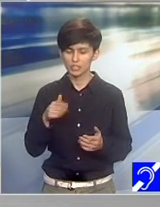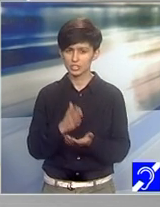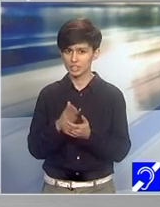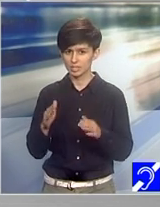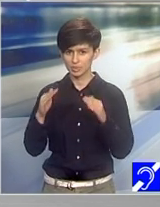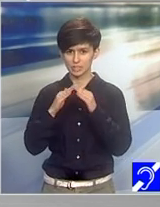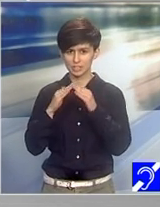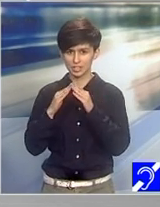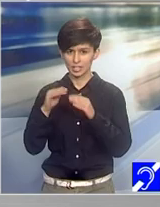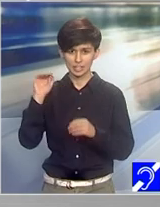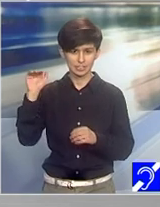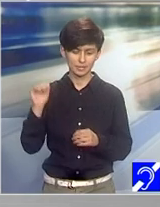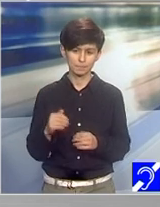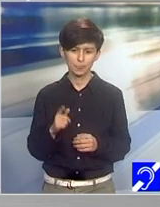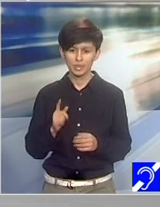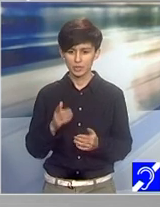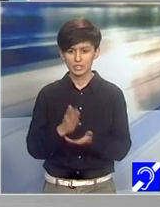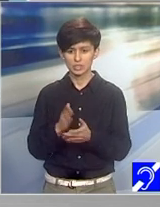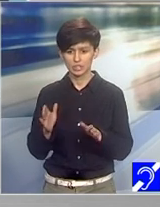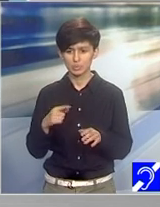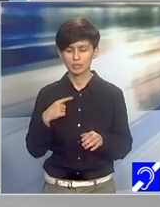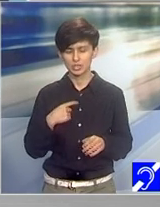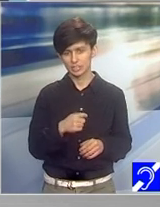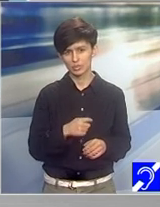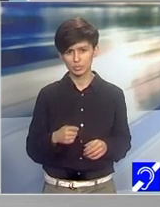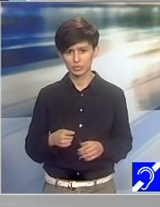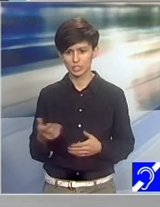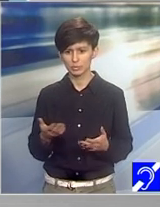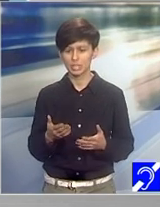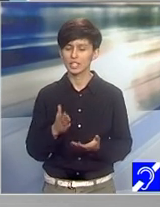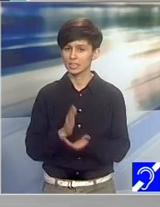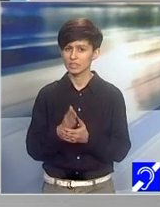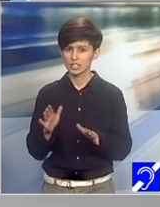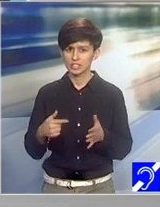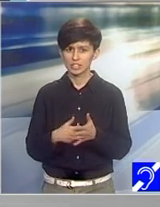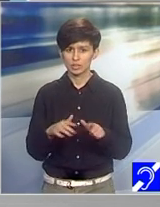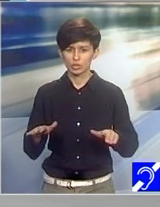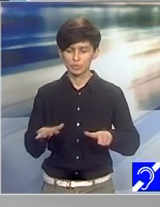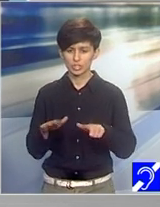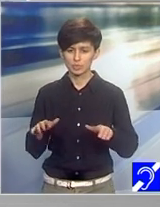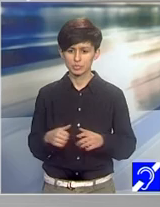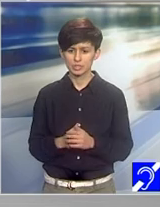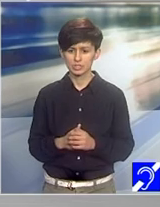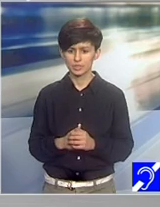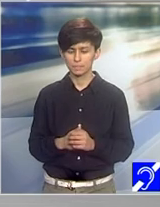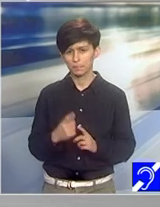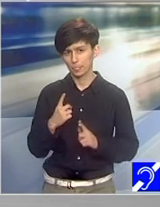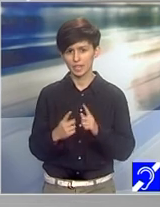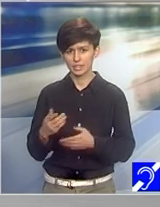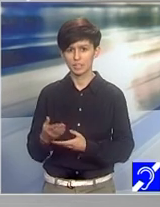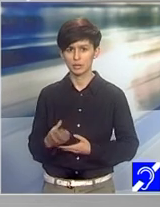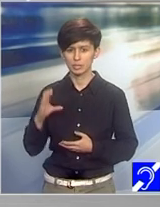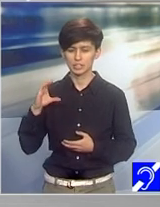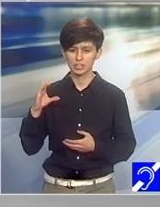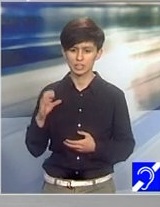terminăm până la 31 decembrie. Acesta este clar un proiect pe care îl să știți că dacă nu primesc cânepă de la cei care s-au angajat,